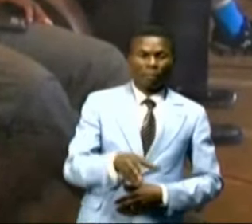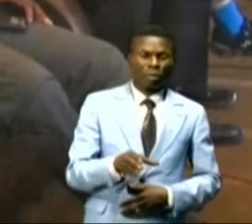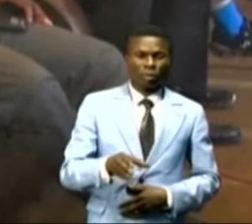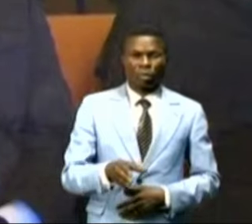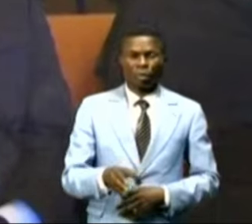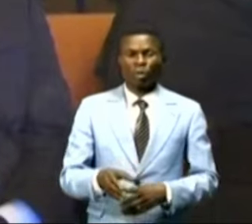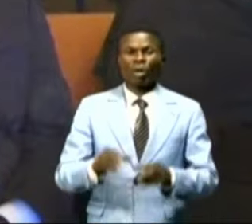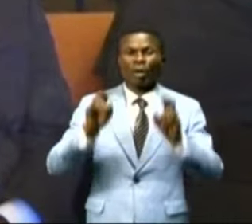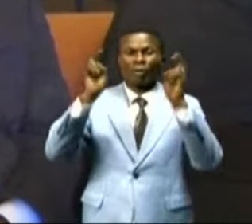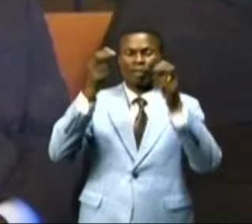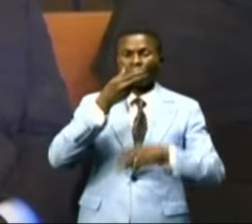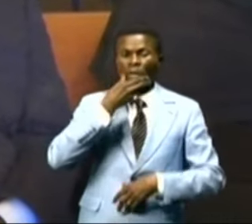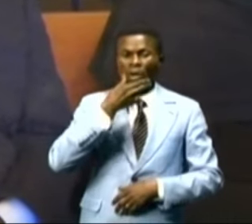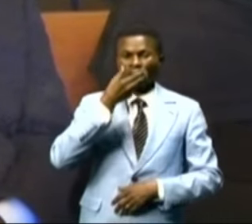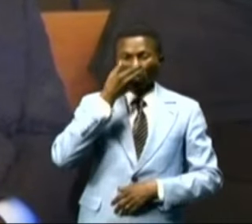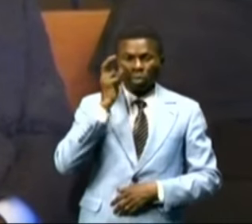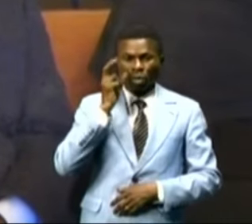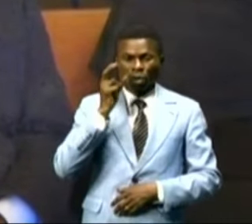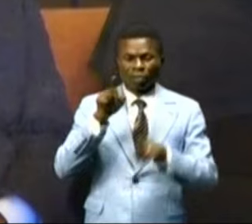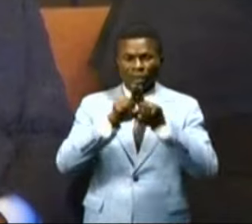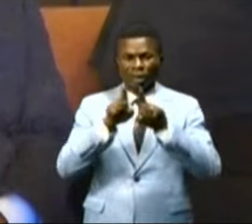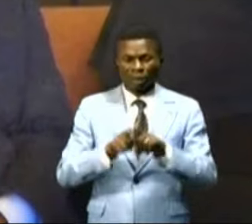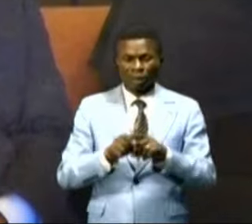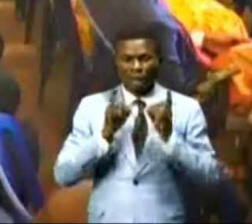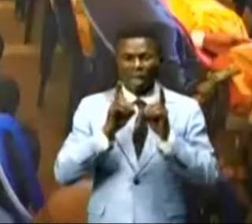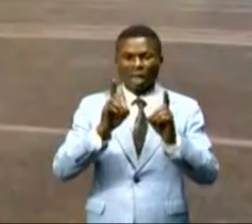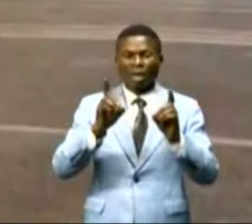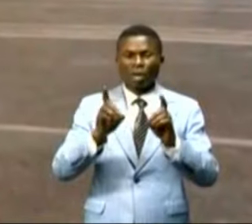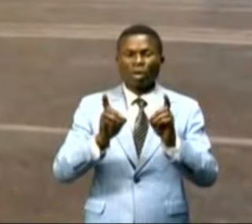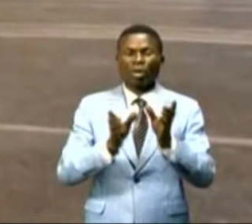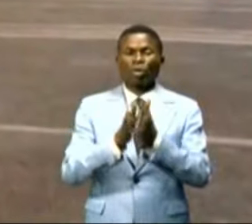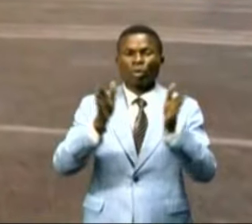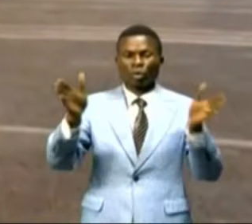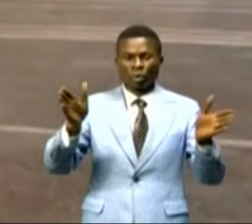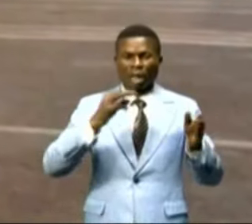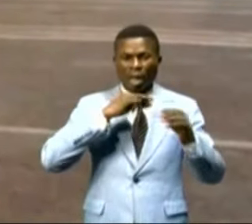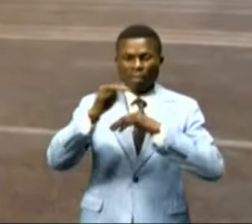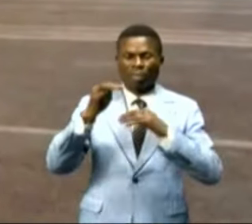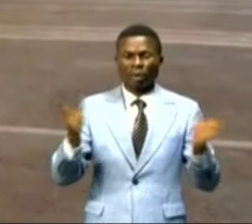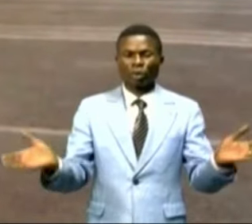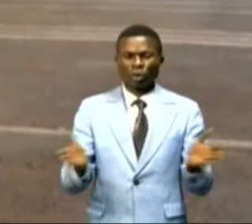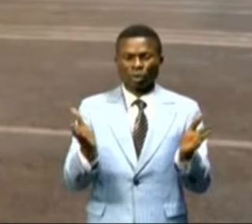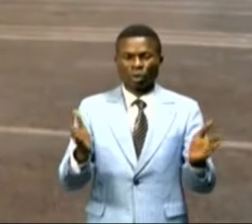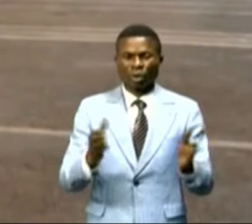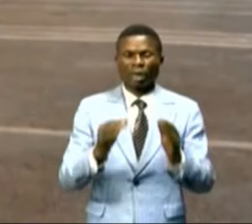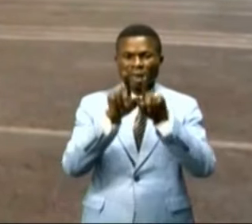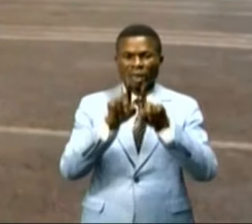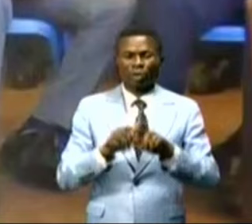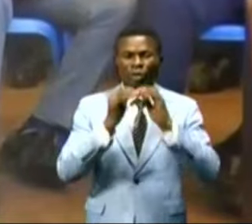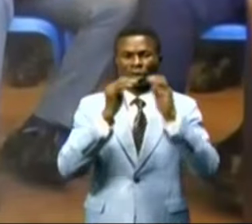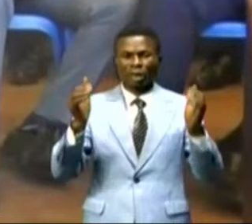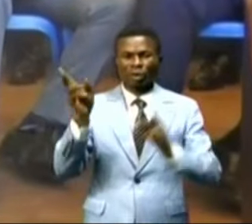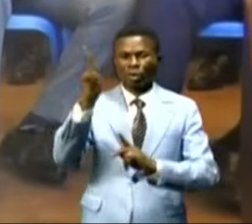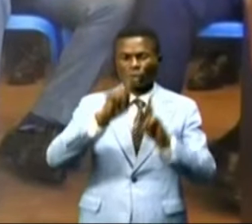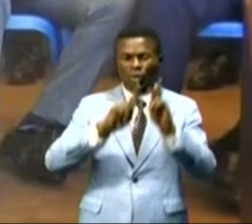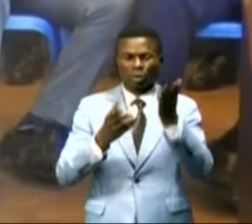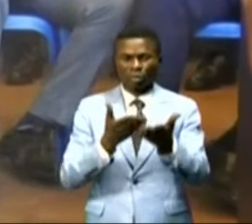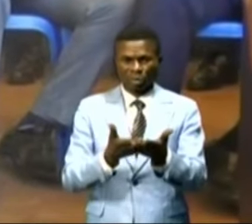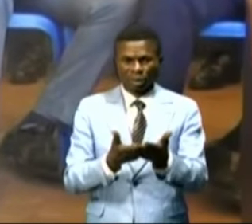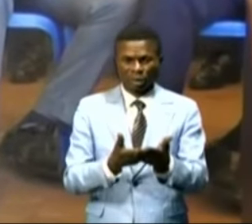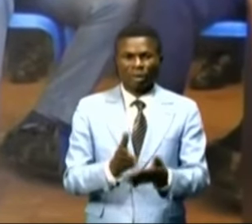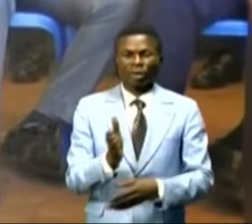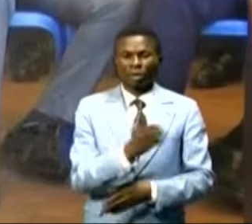à Bukavu et aussi, dans un meeting populaire, livré un message de réconfort et de paix à la population.